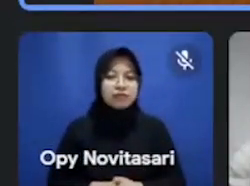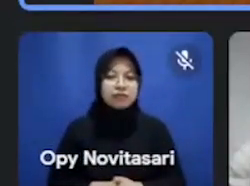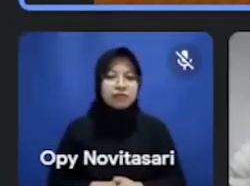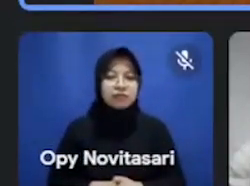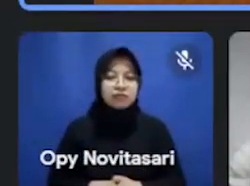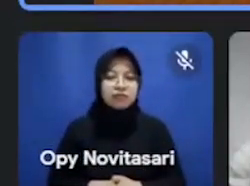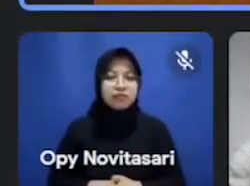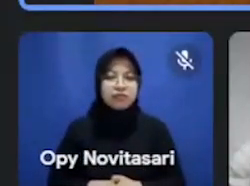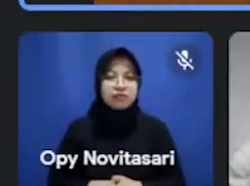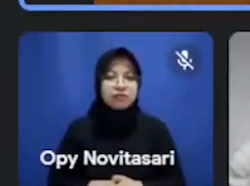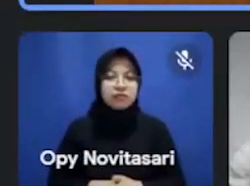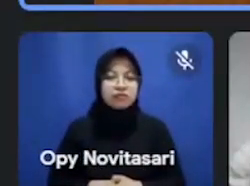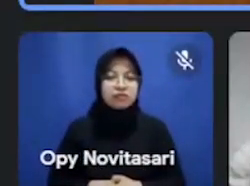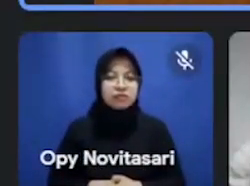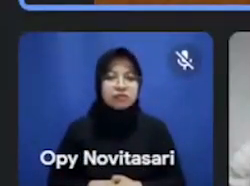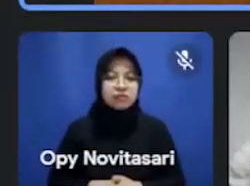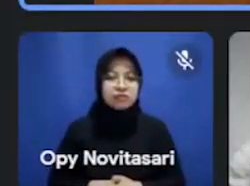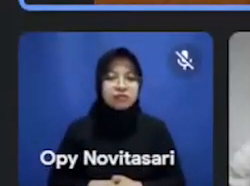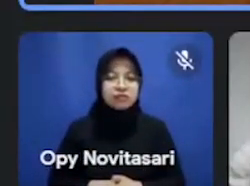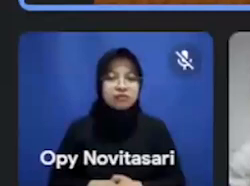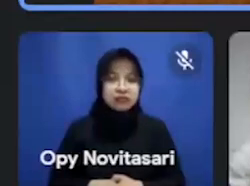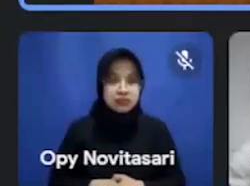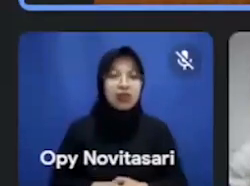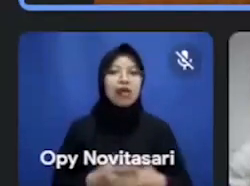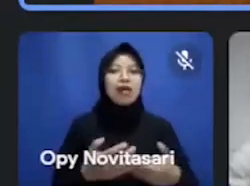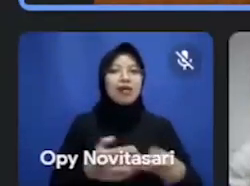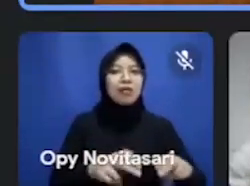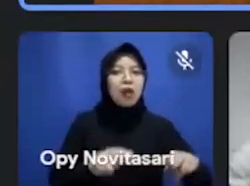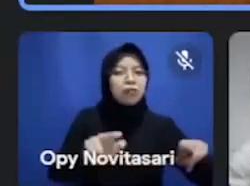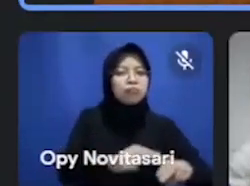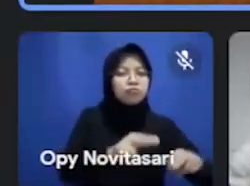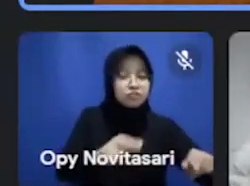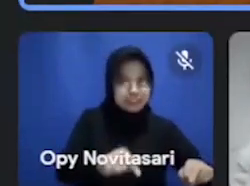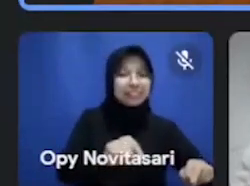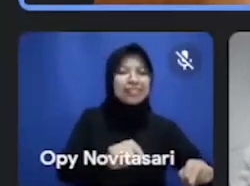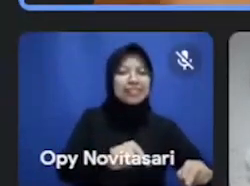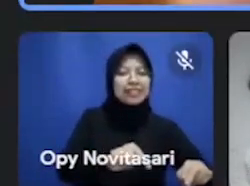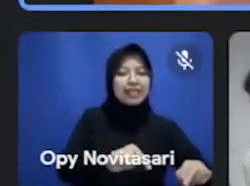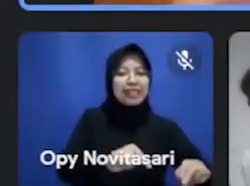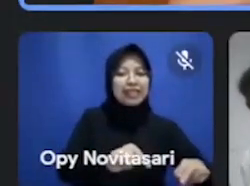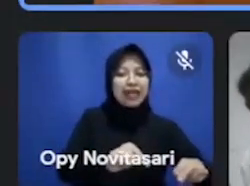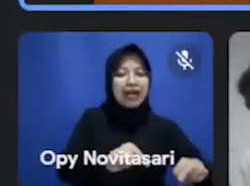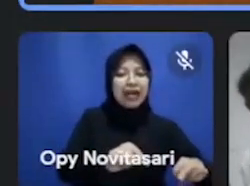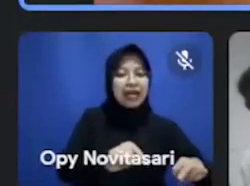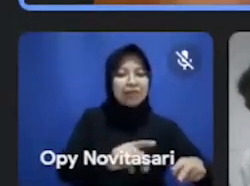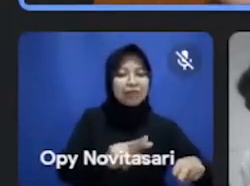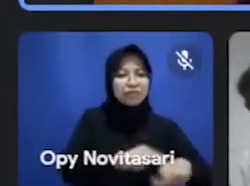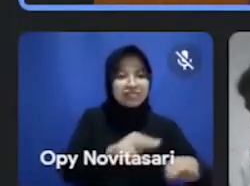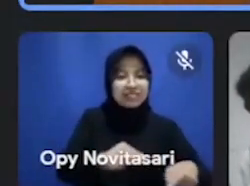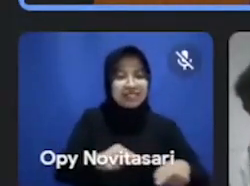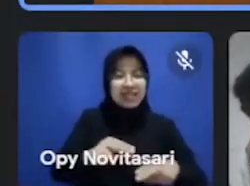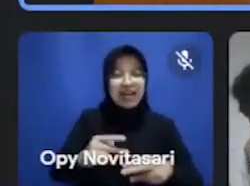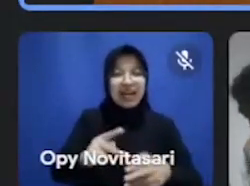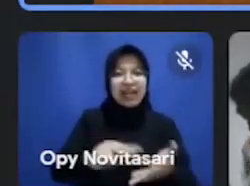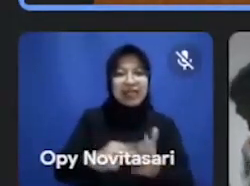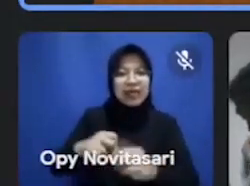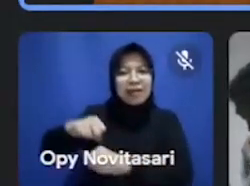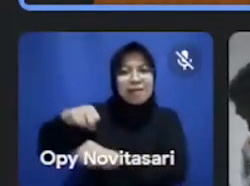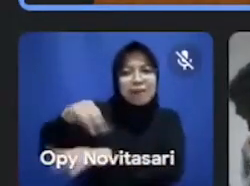E itu musik e musiknya itu akan menyampaikan eh visual yang bisa memicu